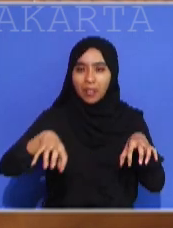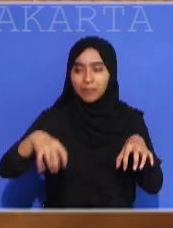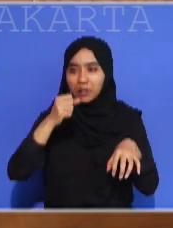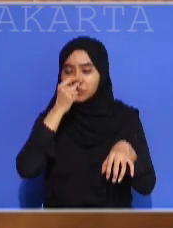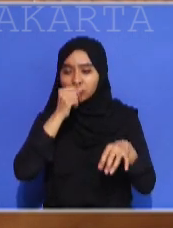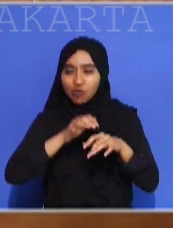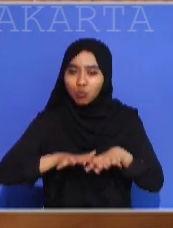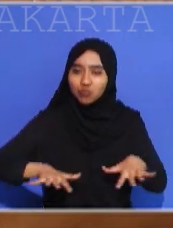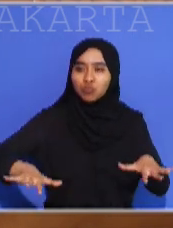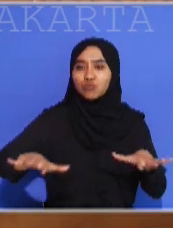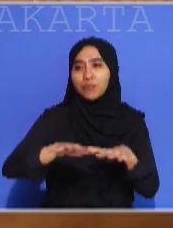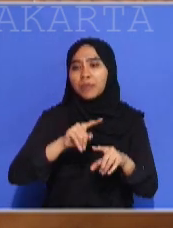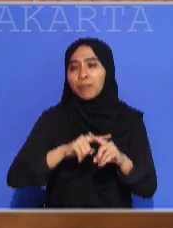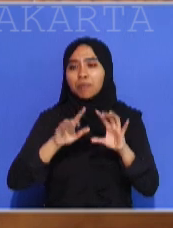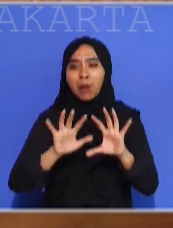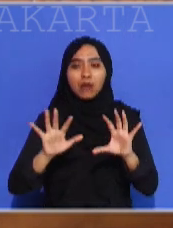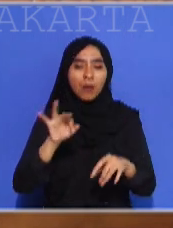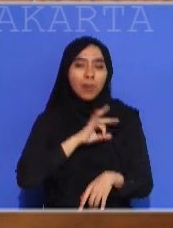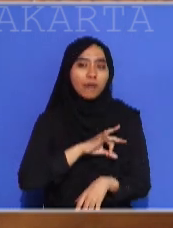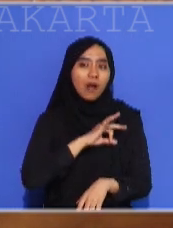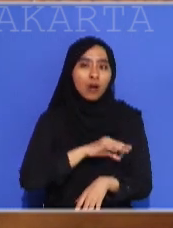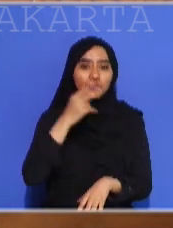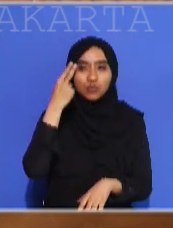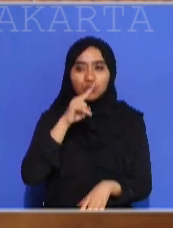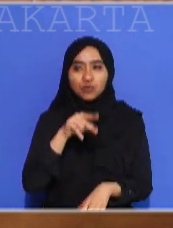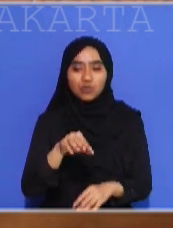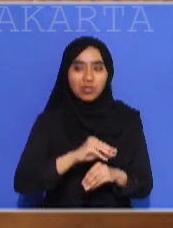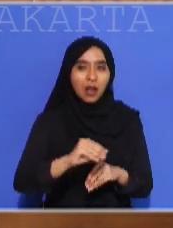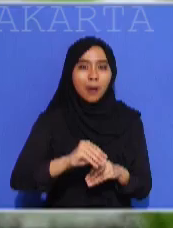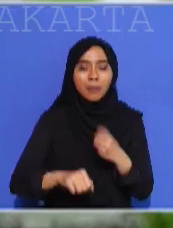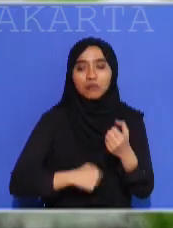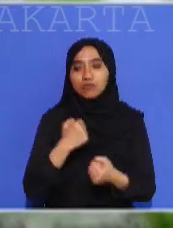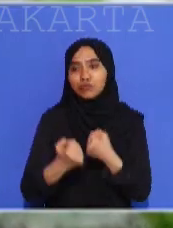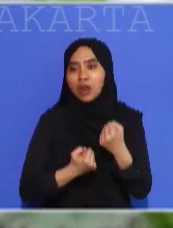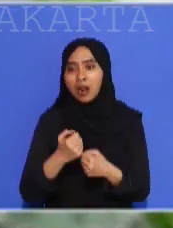taneman menang industrian tanan